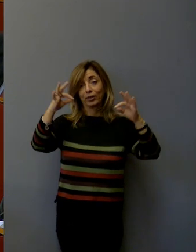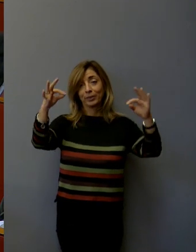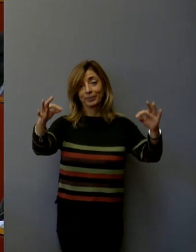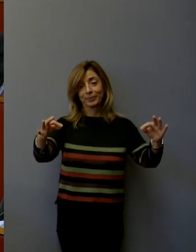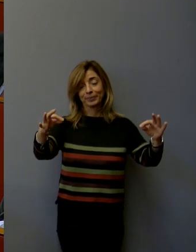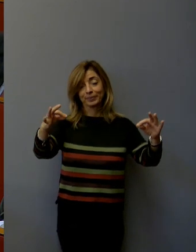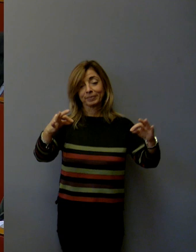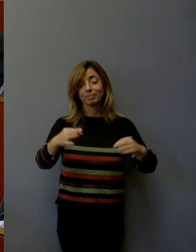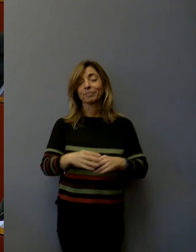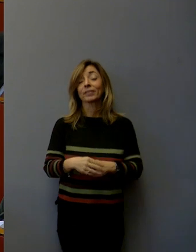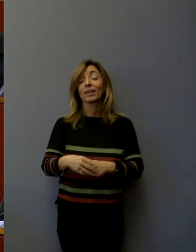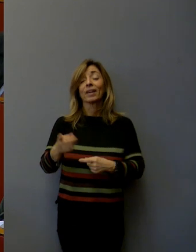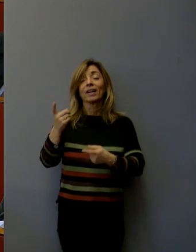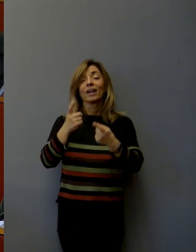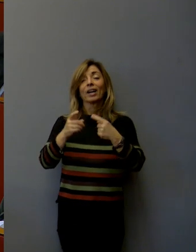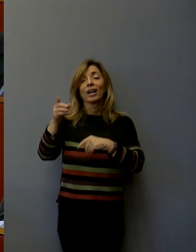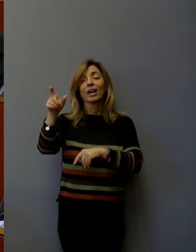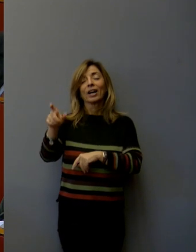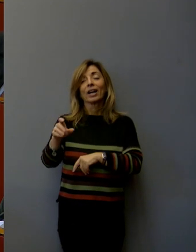di Italo Calvino